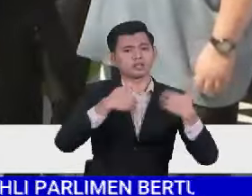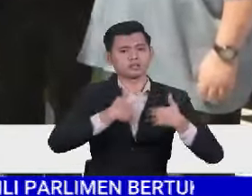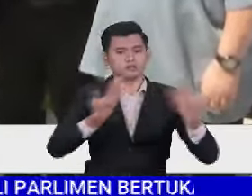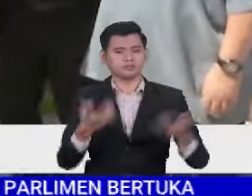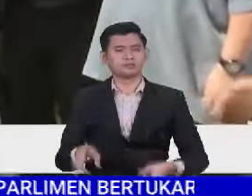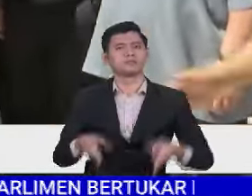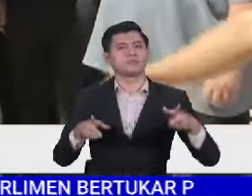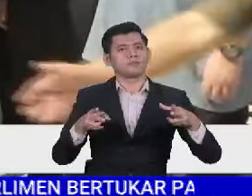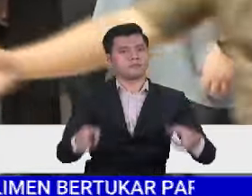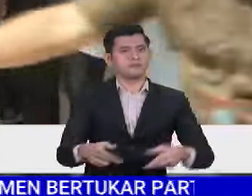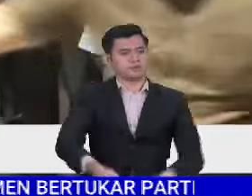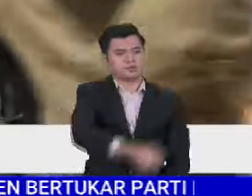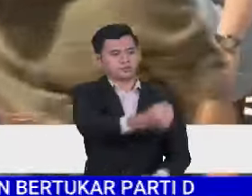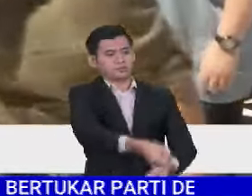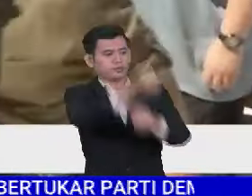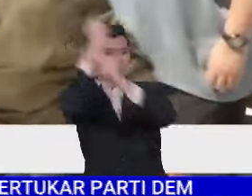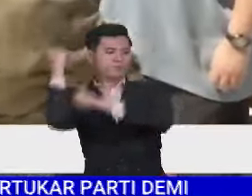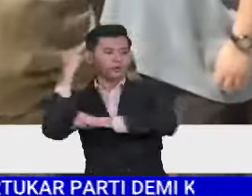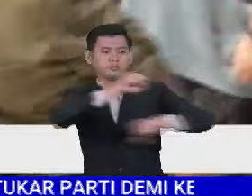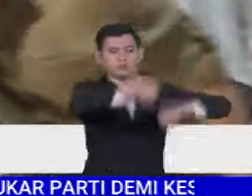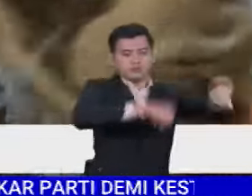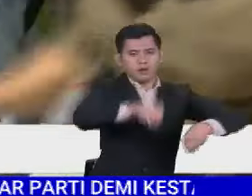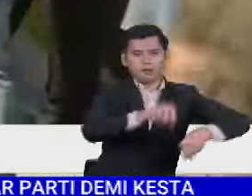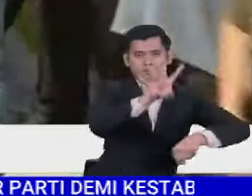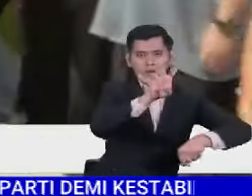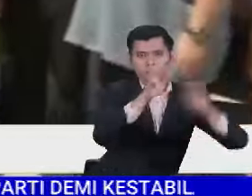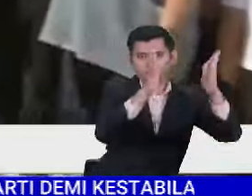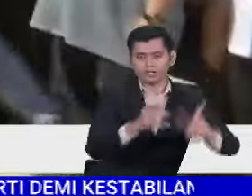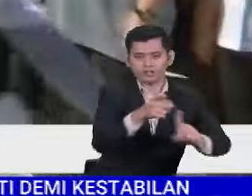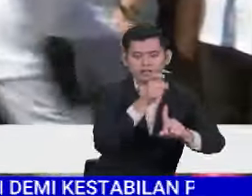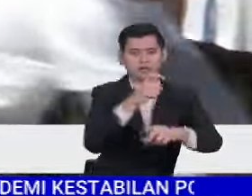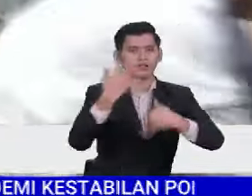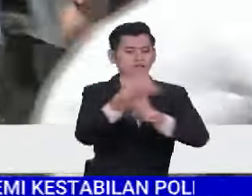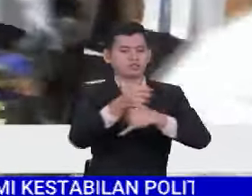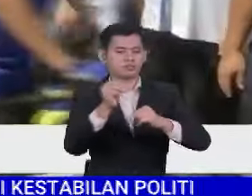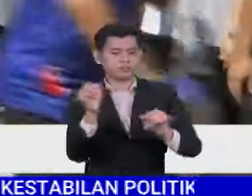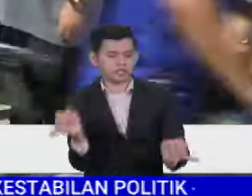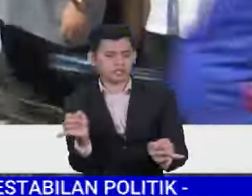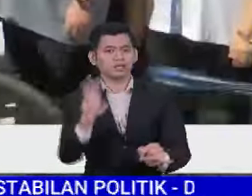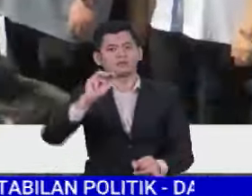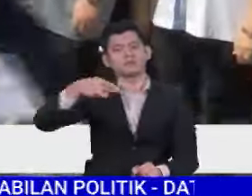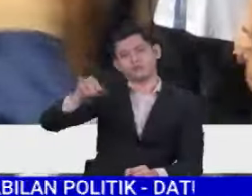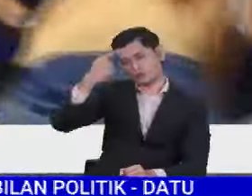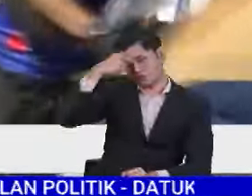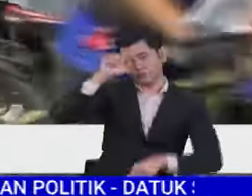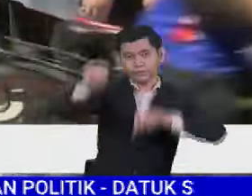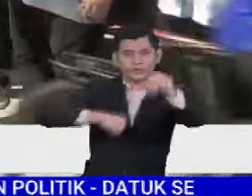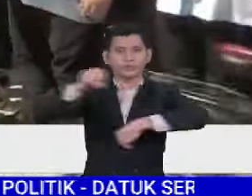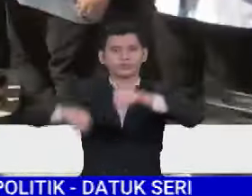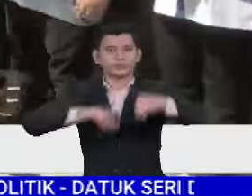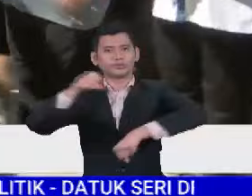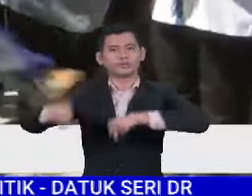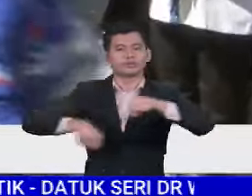pelepasan kayuhan Basikal melibatkan 40 peserta daripada jabatan dan agensi movie yang berbasikal